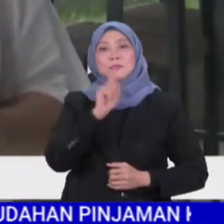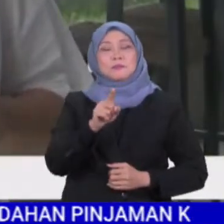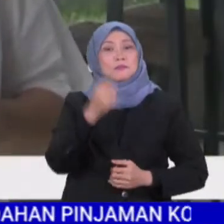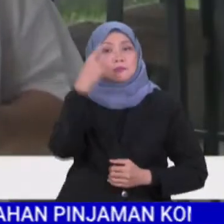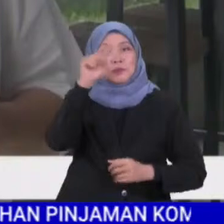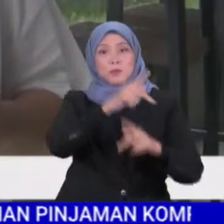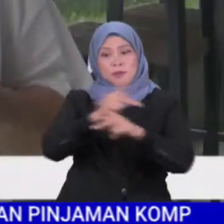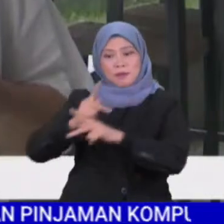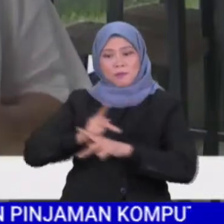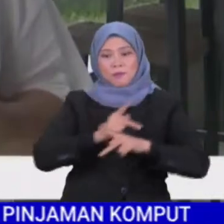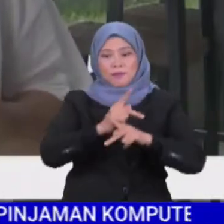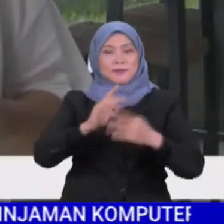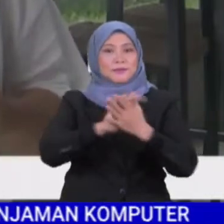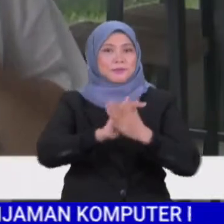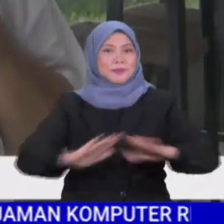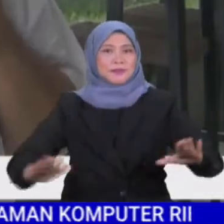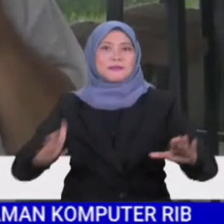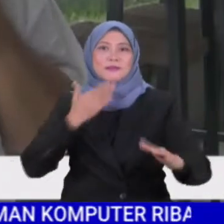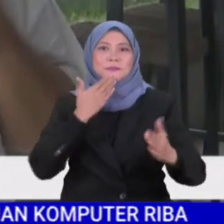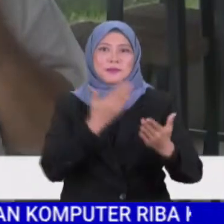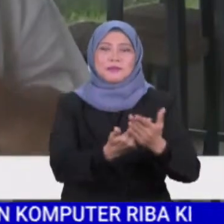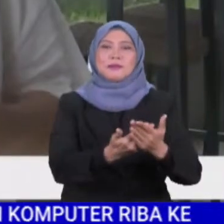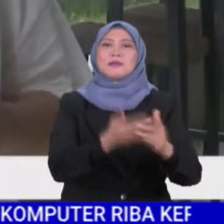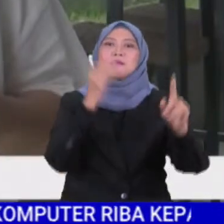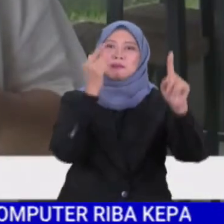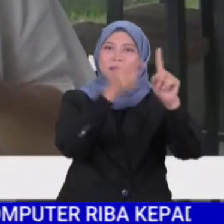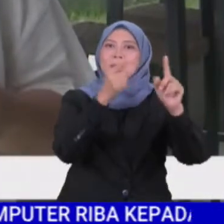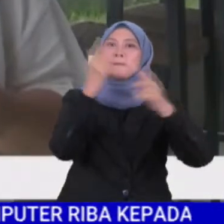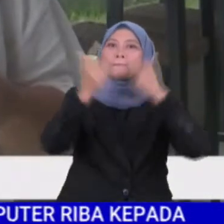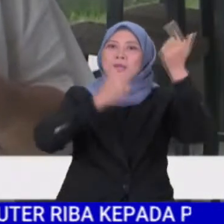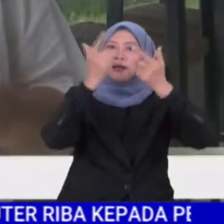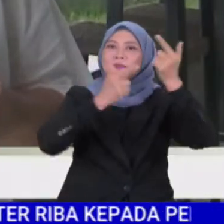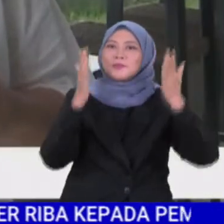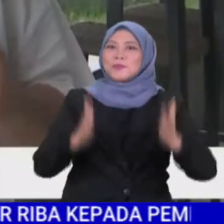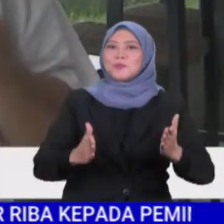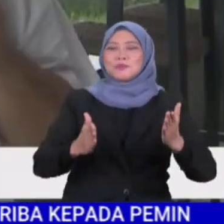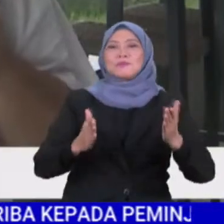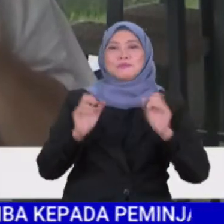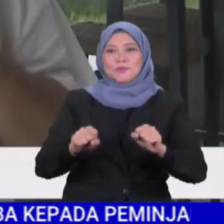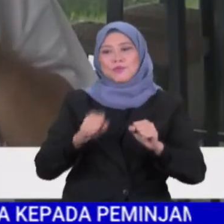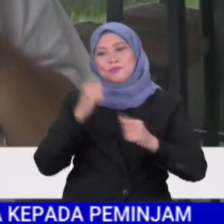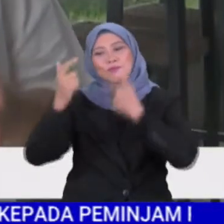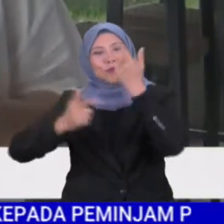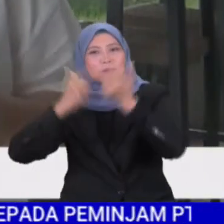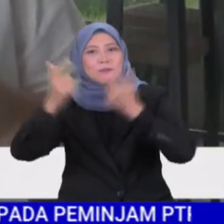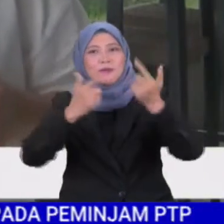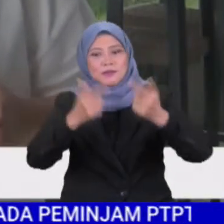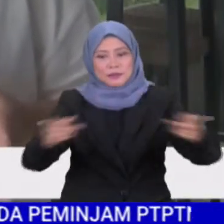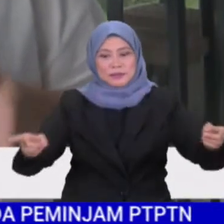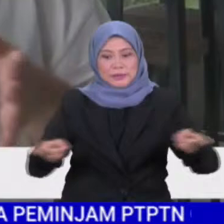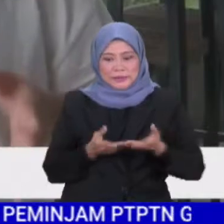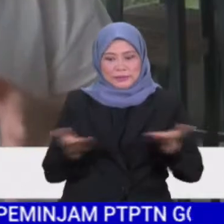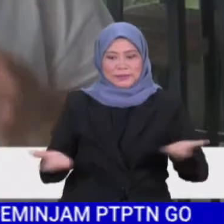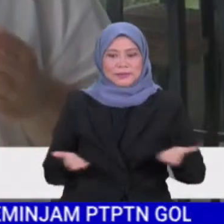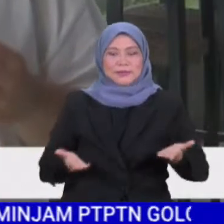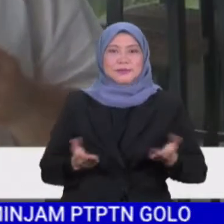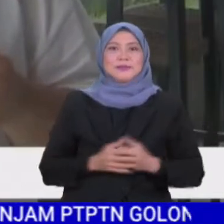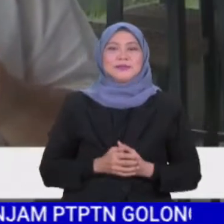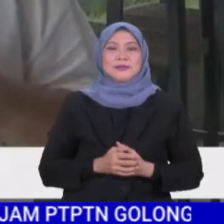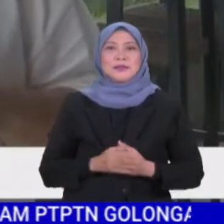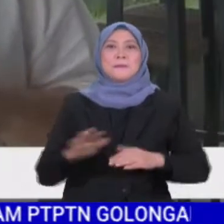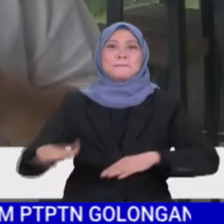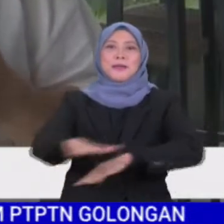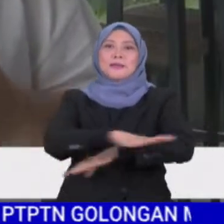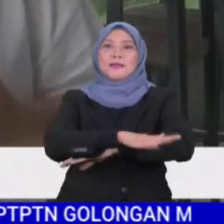pemerkasaan kawalan keselamatan yang baik menjadi aspek utama pelancong untuk datang ke negeri ini, khususnya di kawasan keselamatan khas